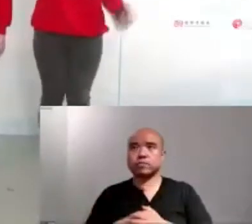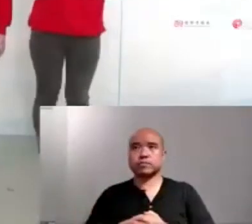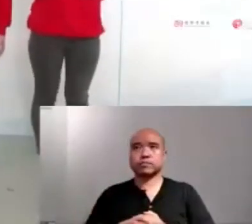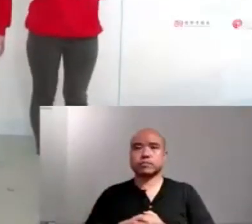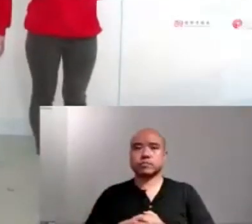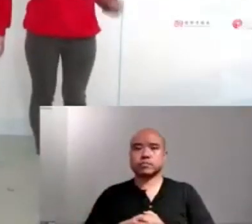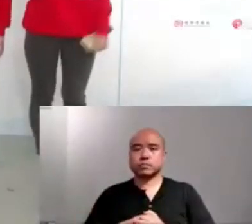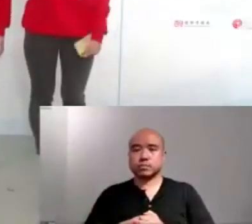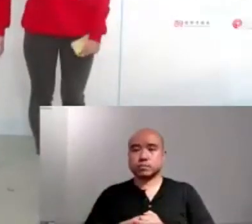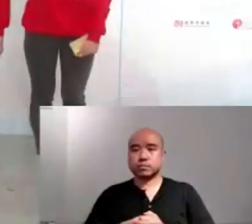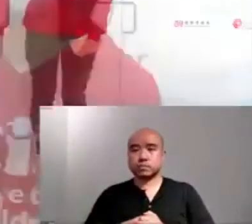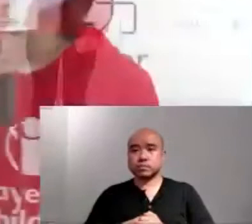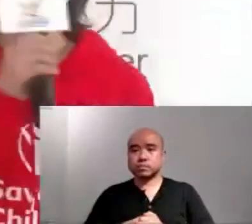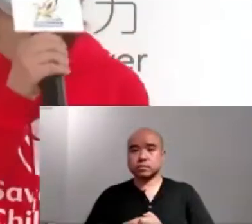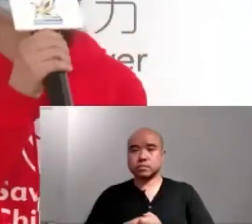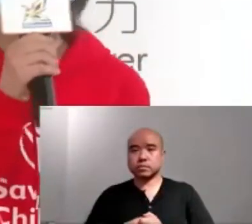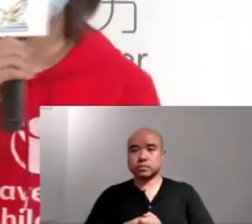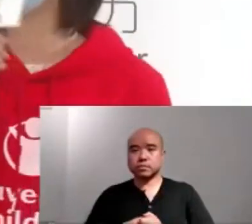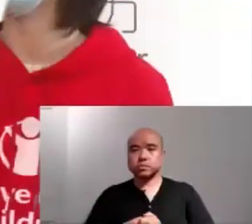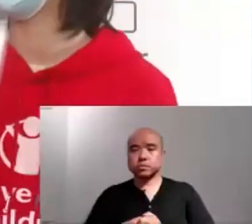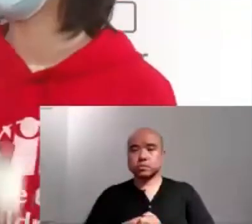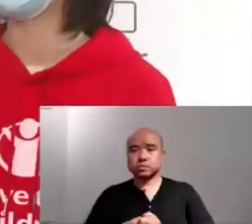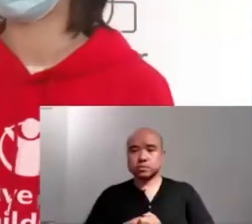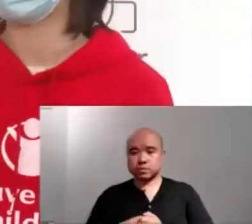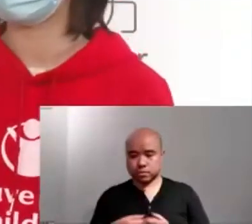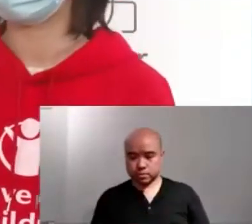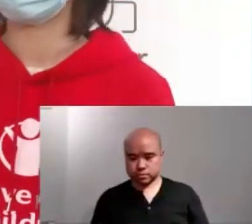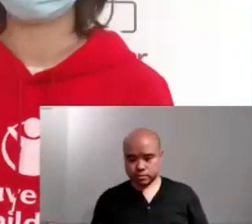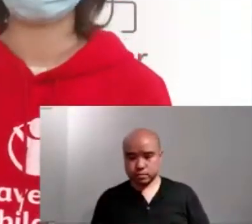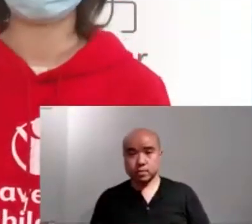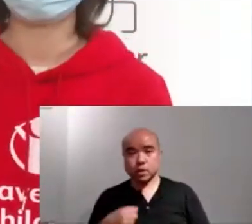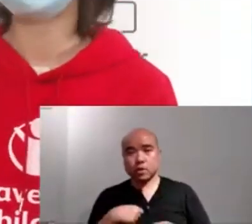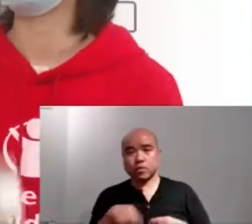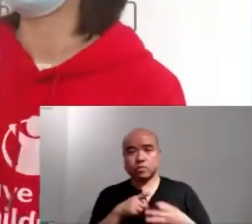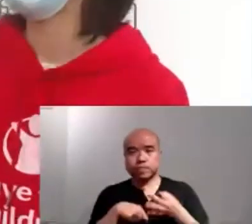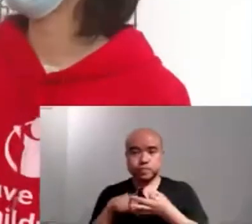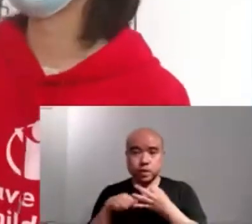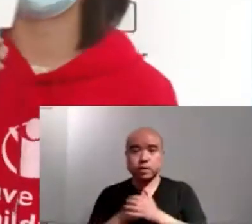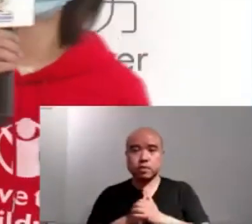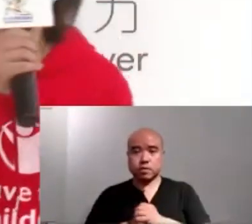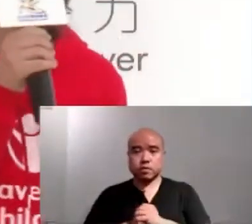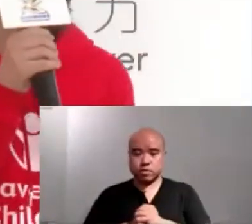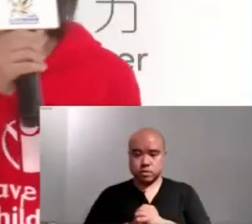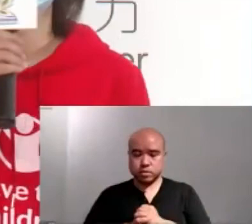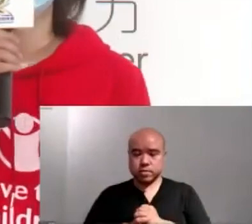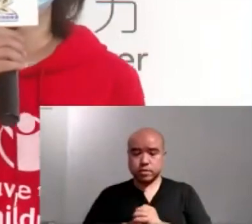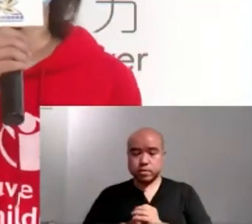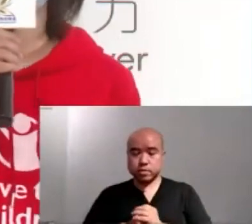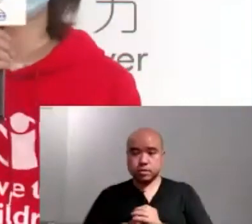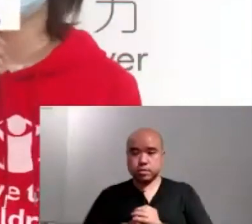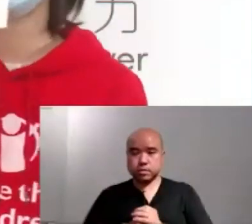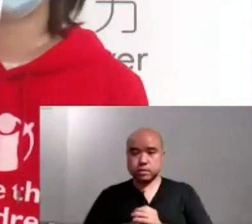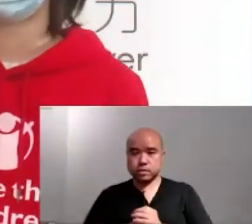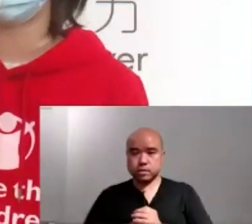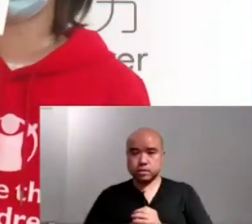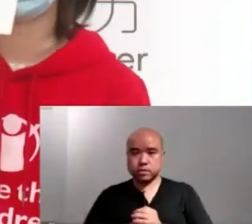Hello， 我哋系 Peacefulnet， 系咁，我系 Aggie， 我系 Annie。 咁样，我哋跟住落嚟咧，就想先播